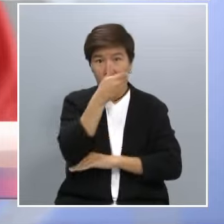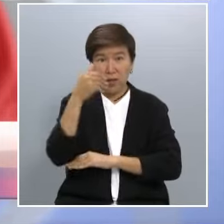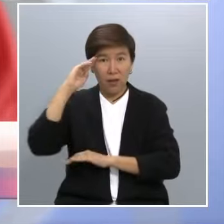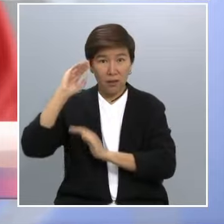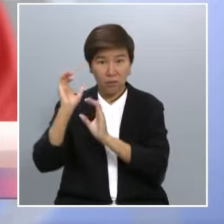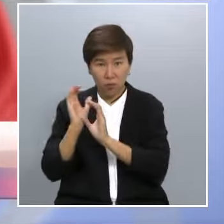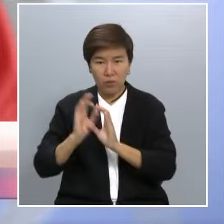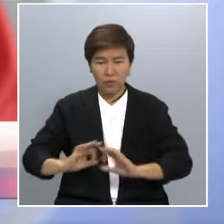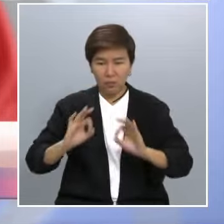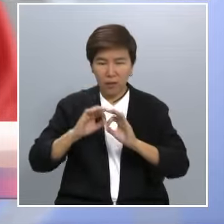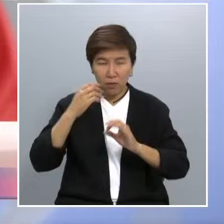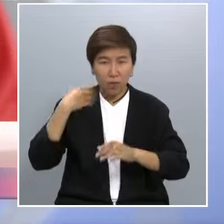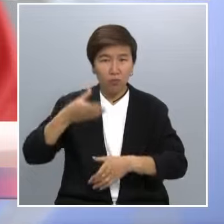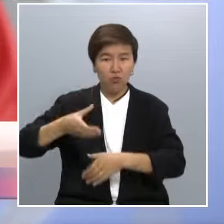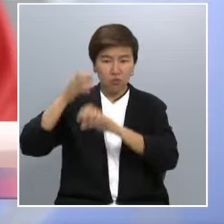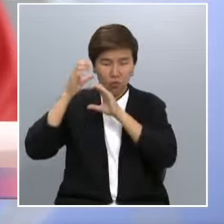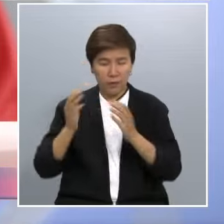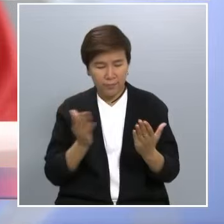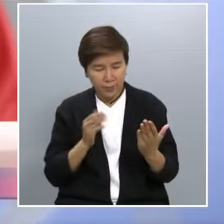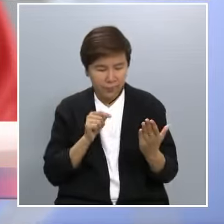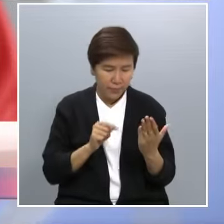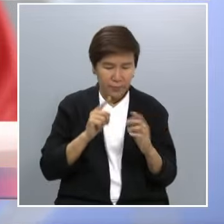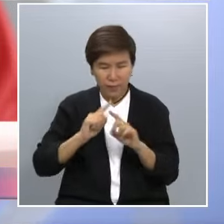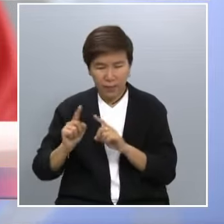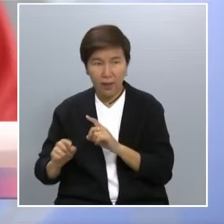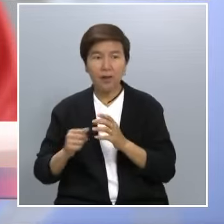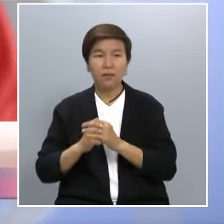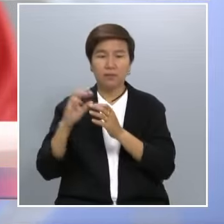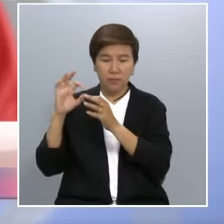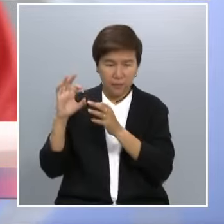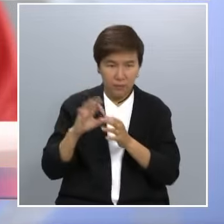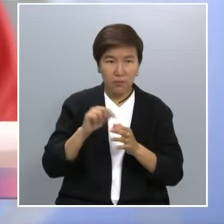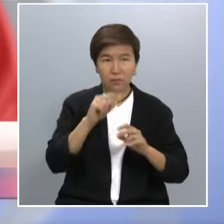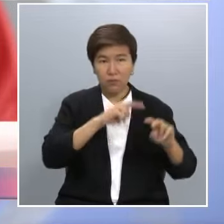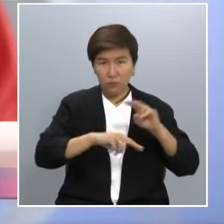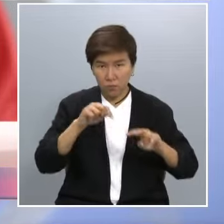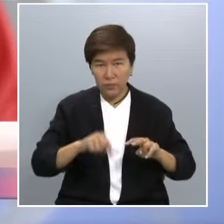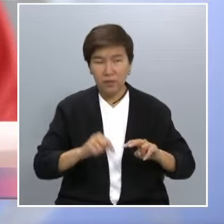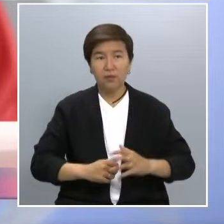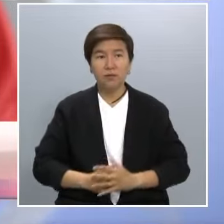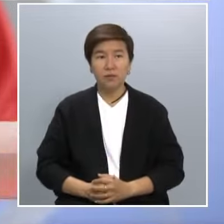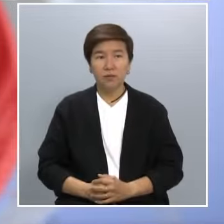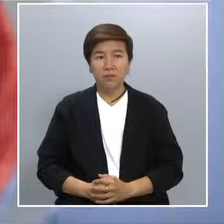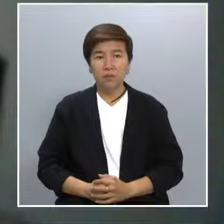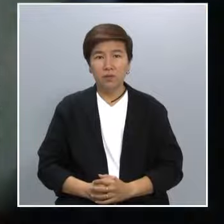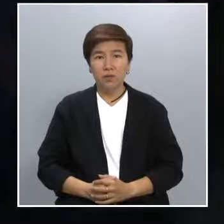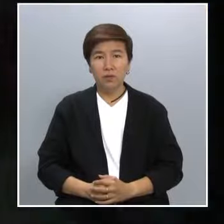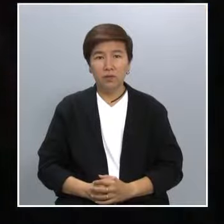างมาตรการการฝึกอบรมการของงบประมาณเพื่อมาดูแนวทางการฝึกอบรมให้มีประสิทธิภาพมากขึ้น